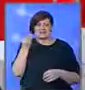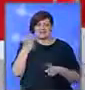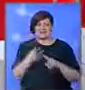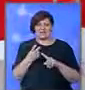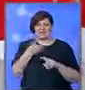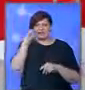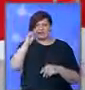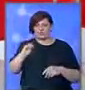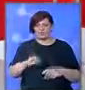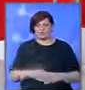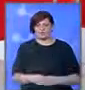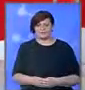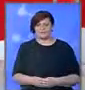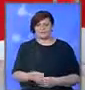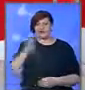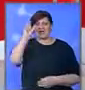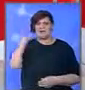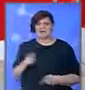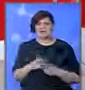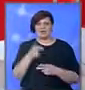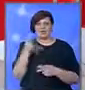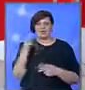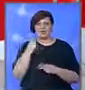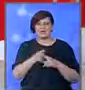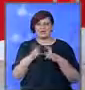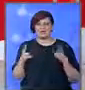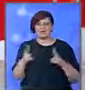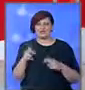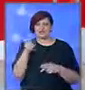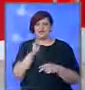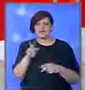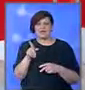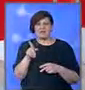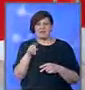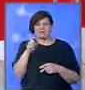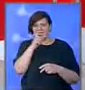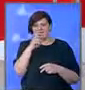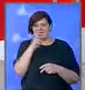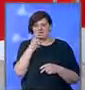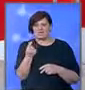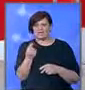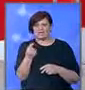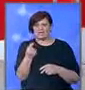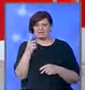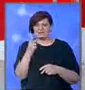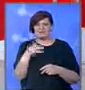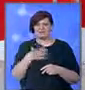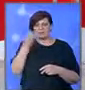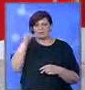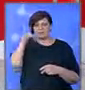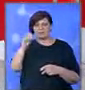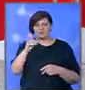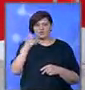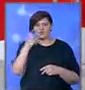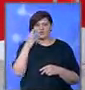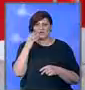poručio. Italija kao jedan od najznačajnijih ekonomskih partnera Srbije želi da pošalje poruku iz Novog Sada i to u